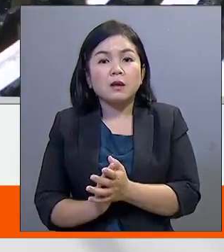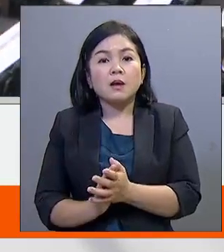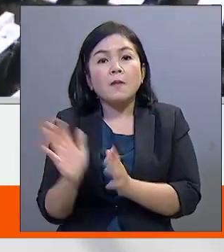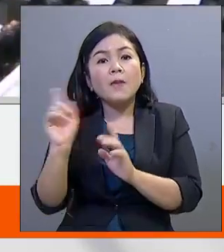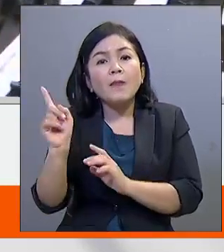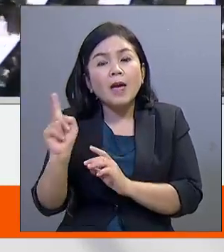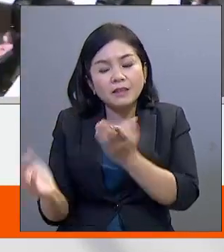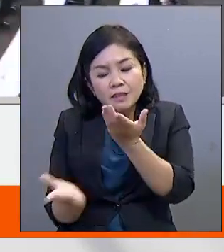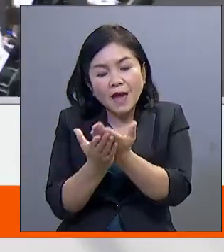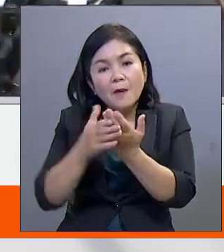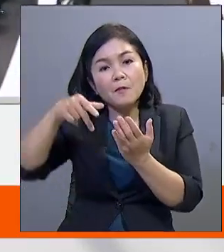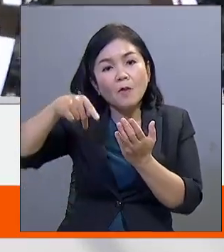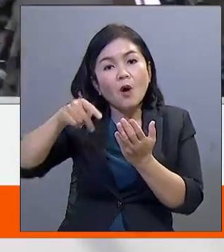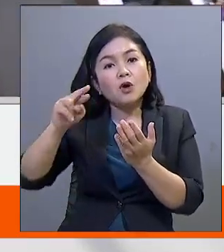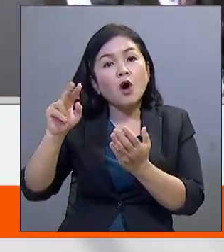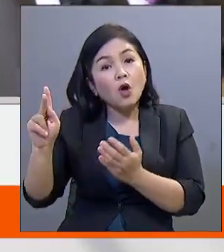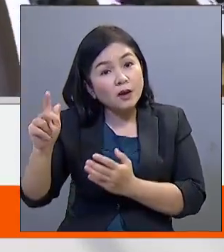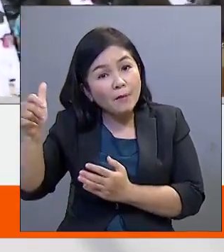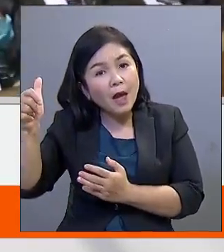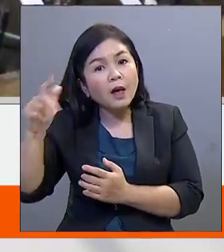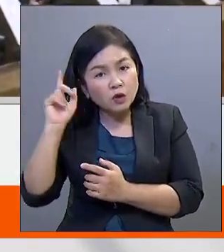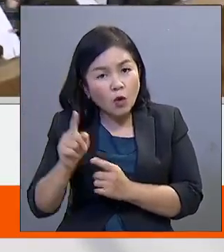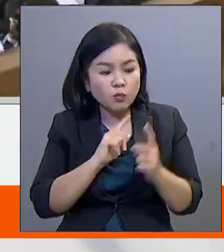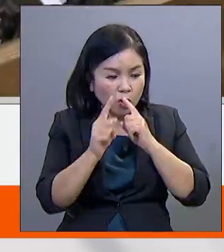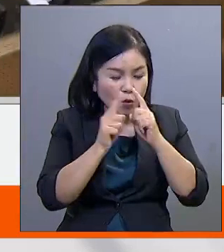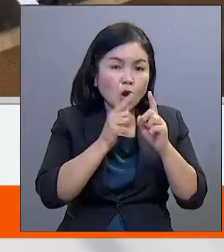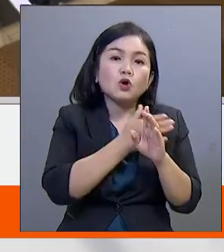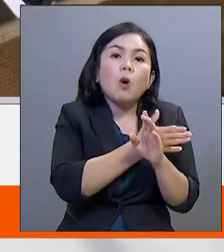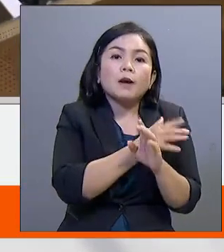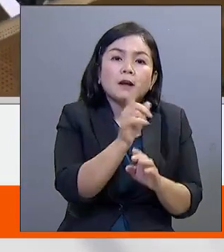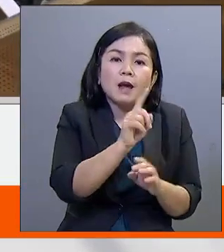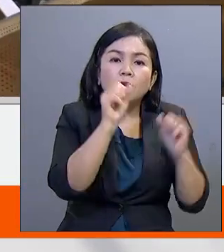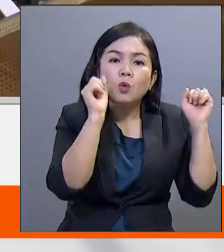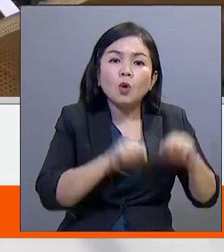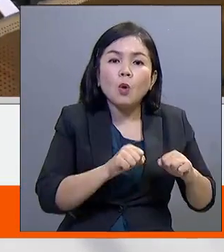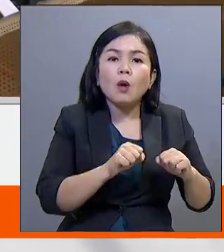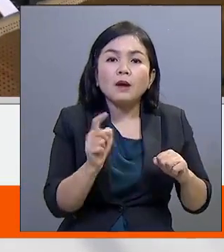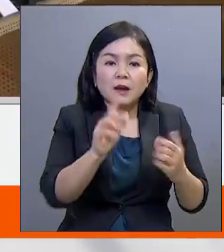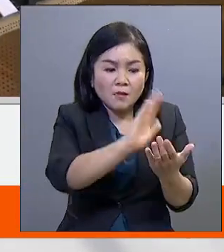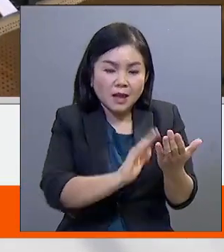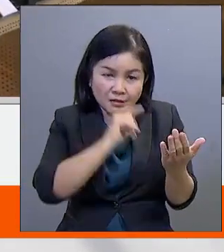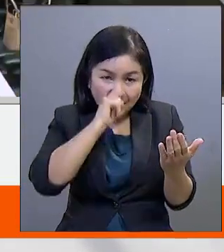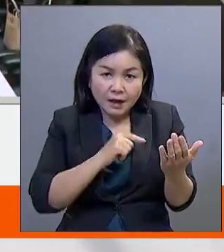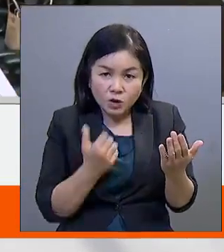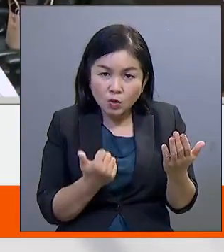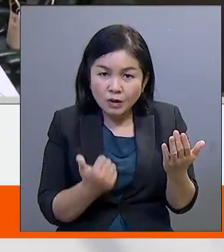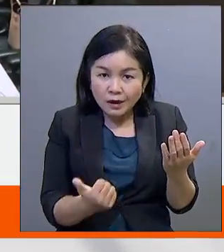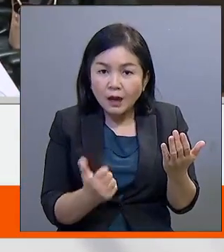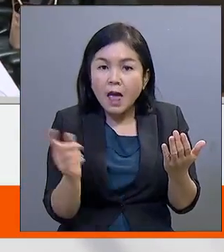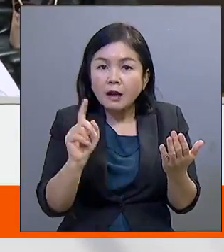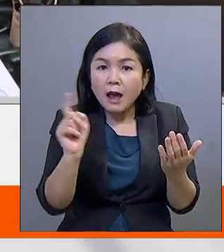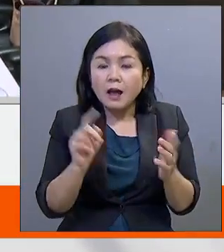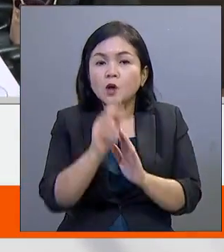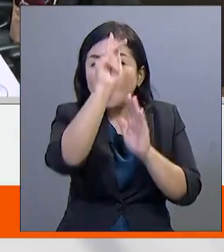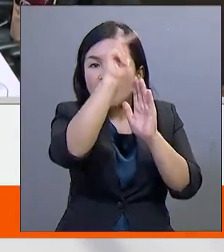ัถ้ bend shortcut to bex05. ไมพยยายน